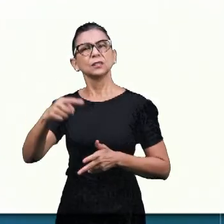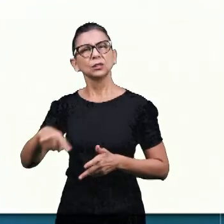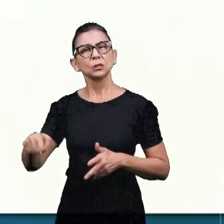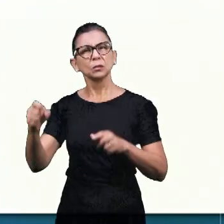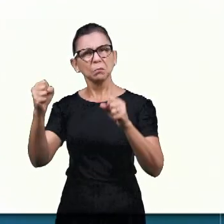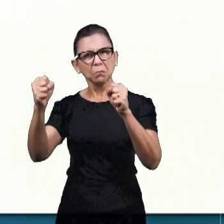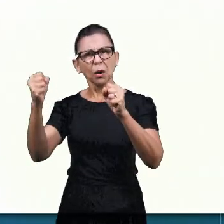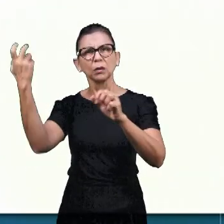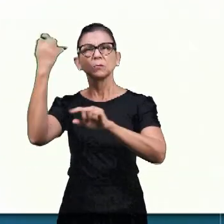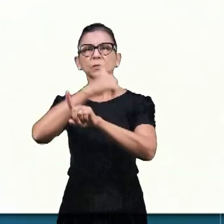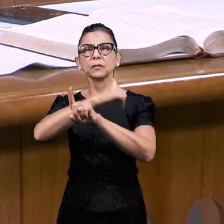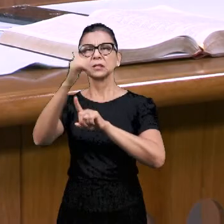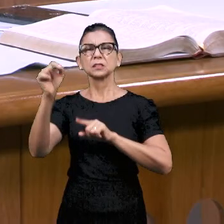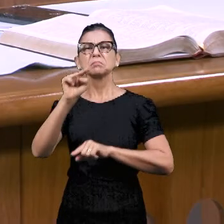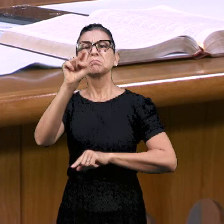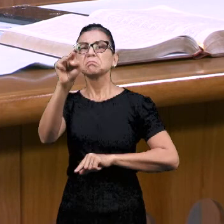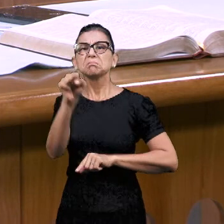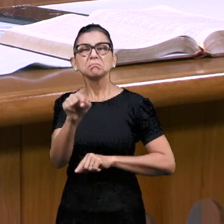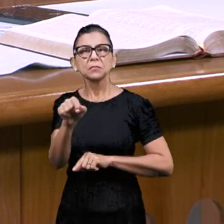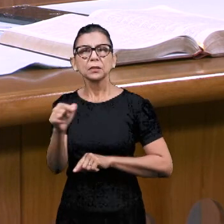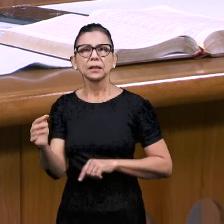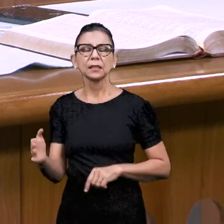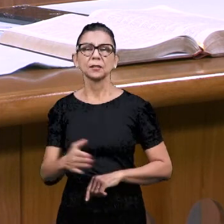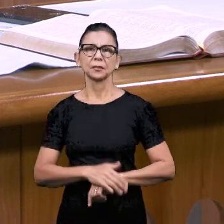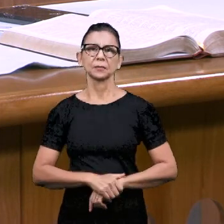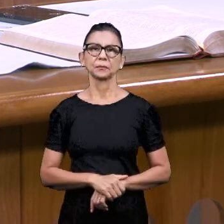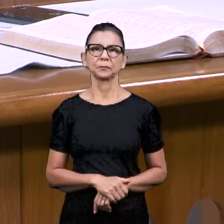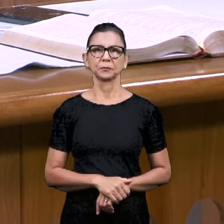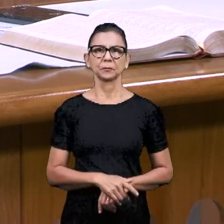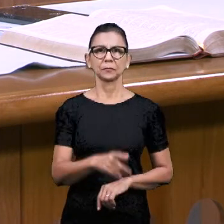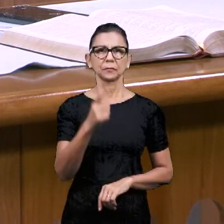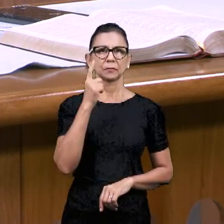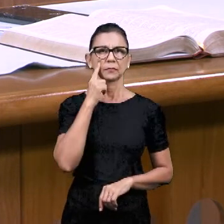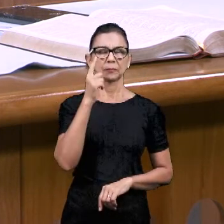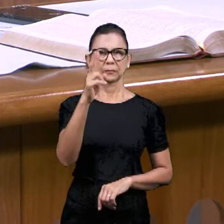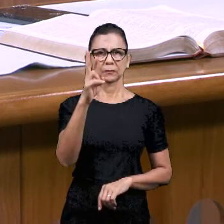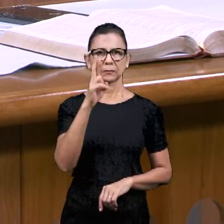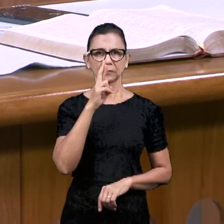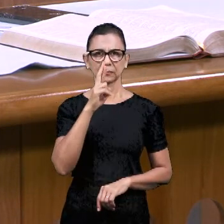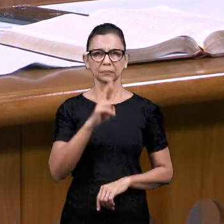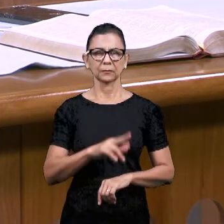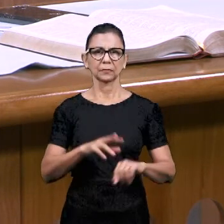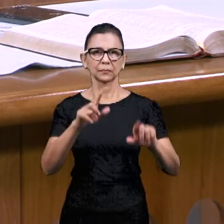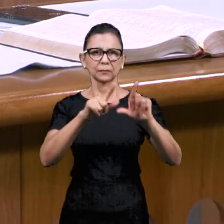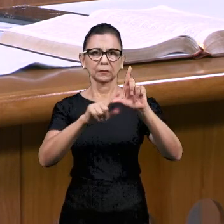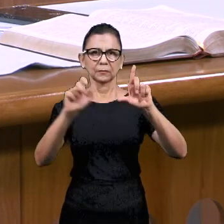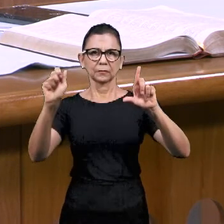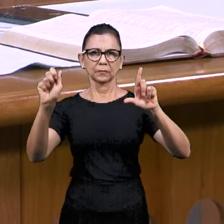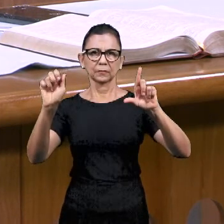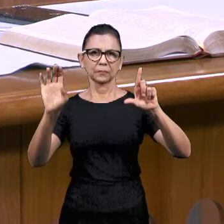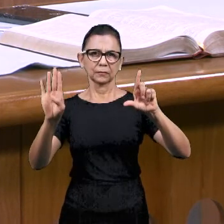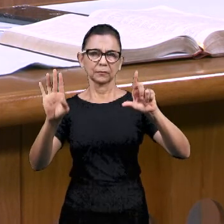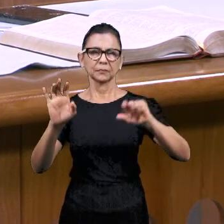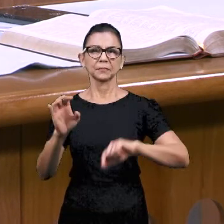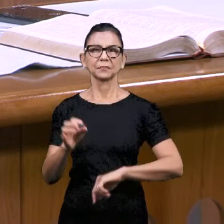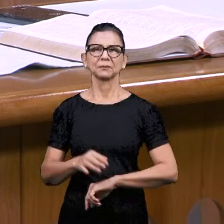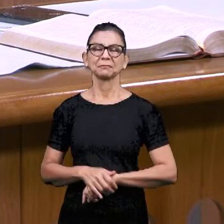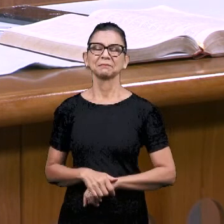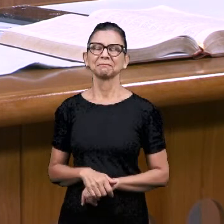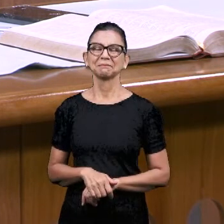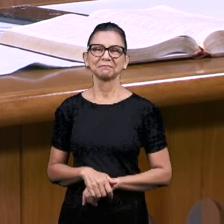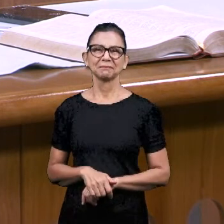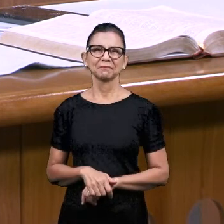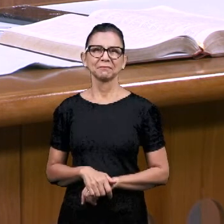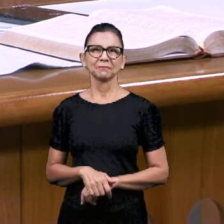prophétiser? Pour répondre à la 3.2a et la 3.2b, nous allons entendre la réponse d'une de nos